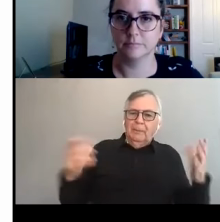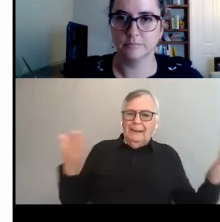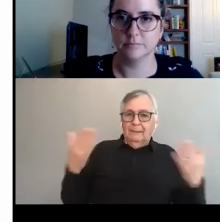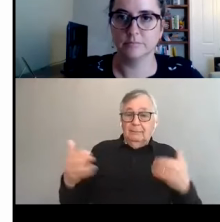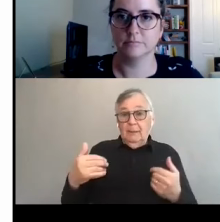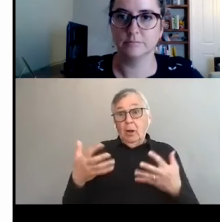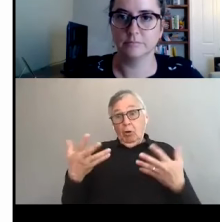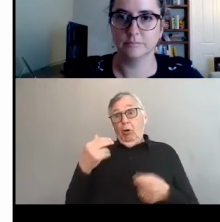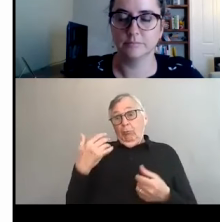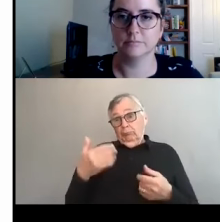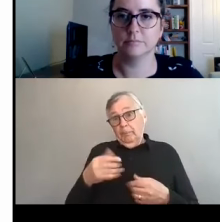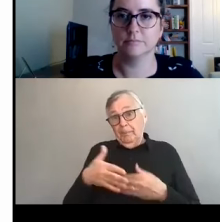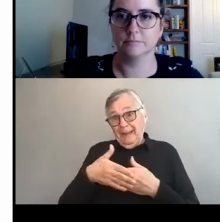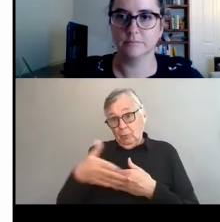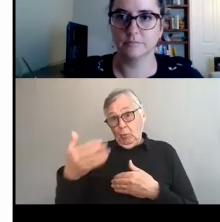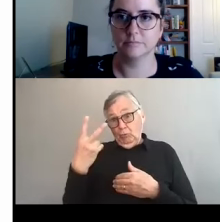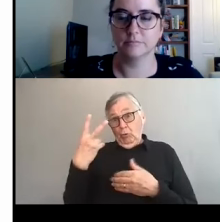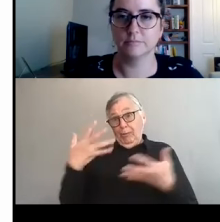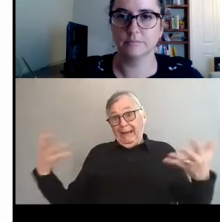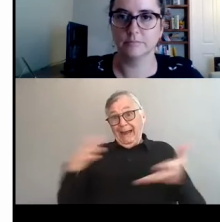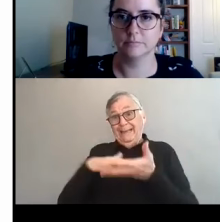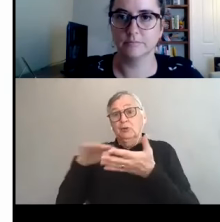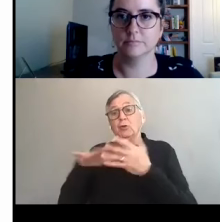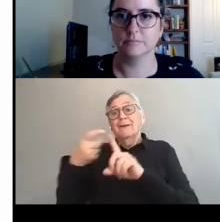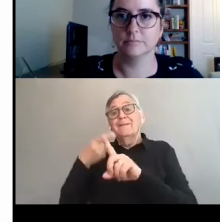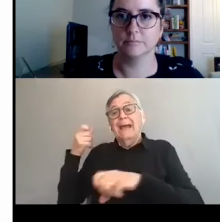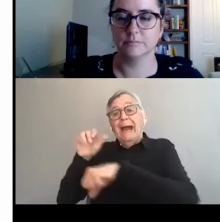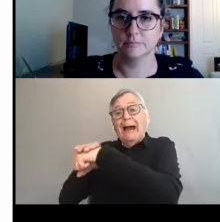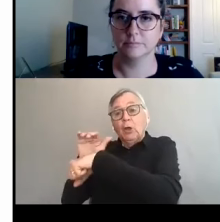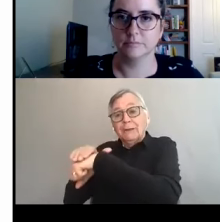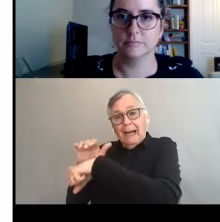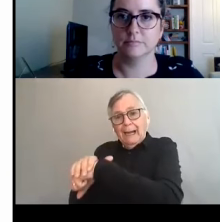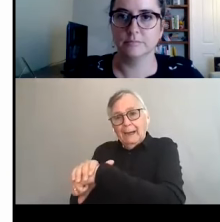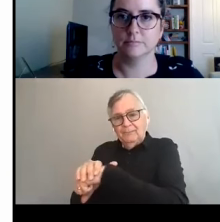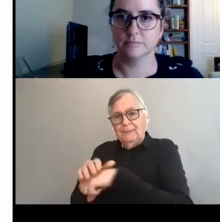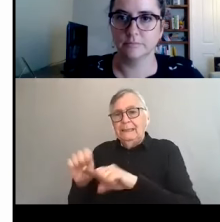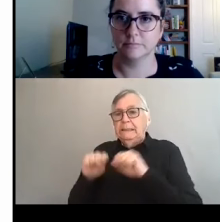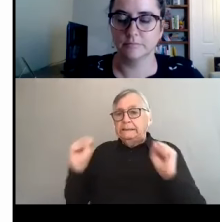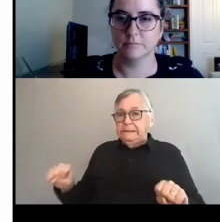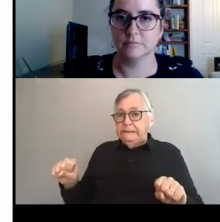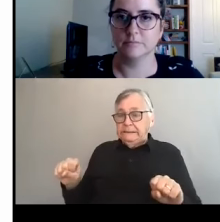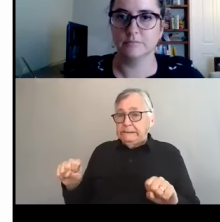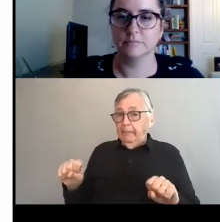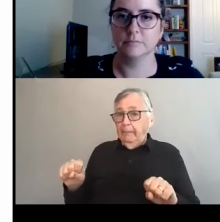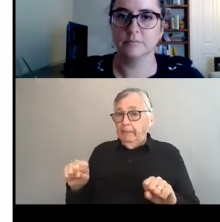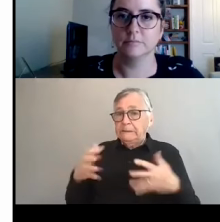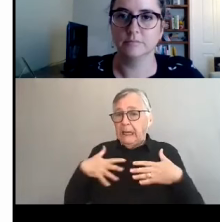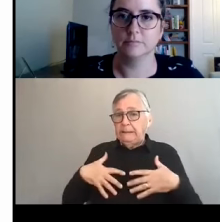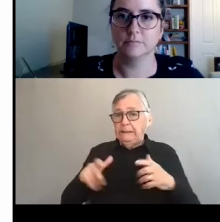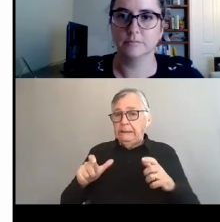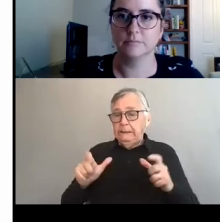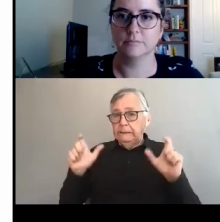2 grandes études qui sont sorties de Grande-Bretagne où ils ont un système de santé publique très développé en Grande-Bretagne, puis ils ont